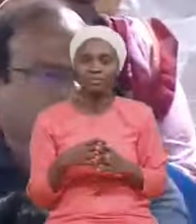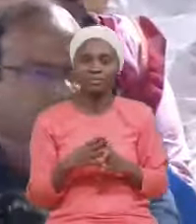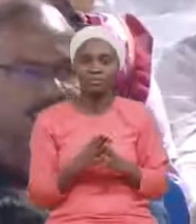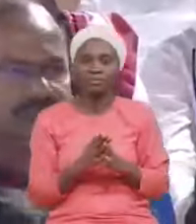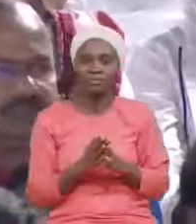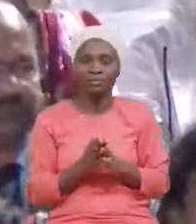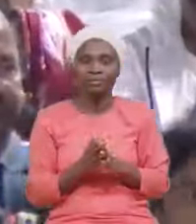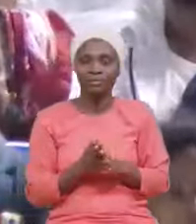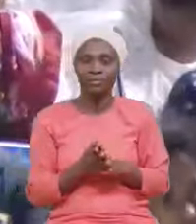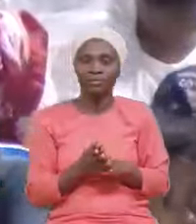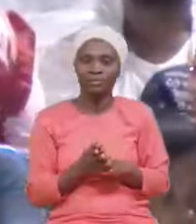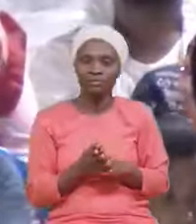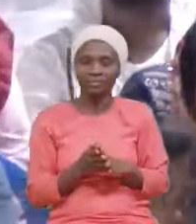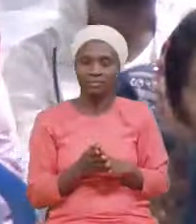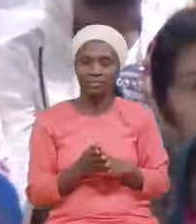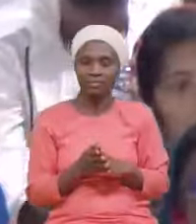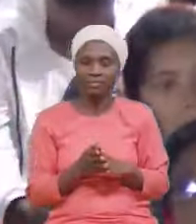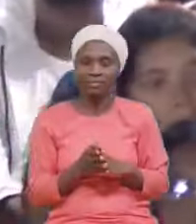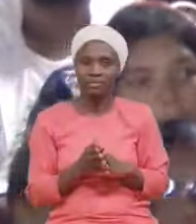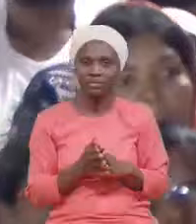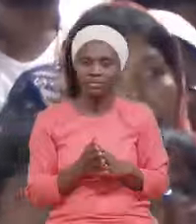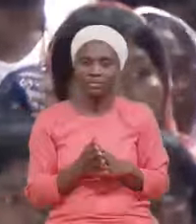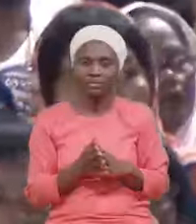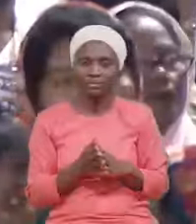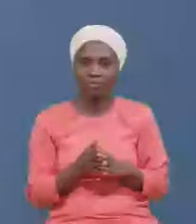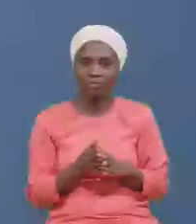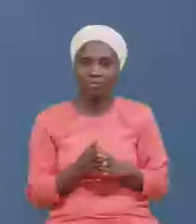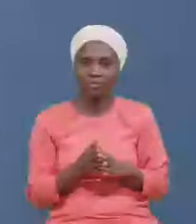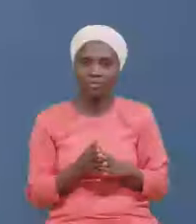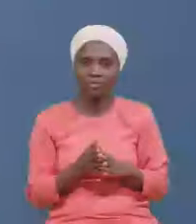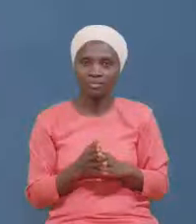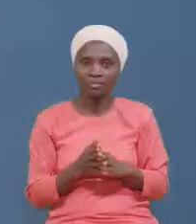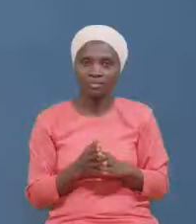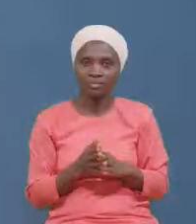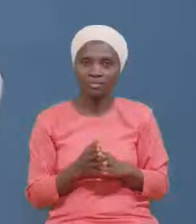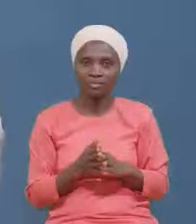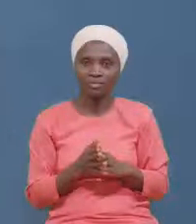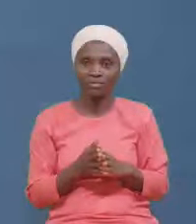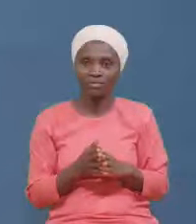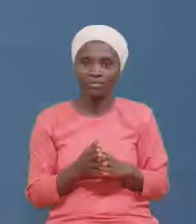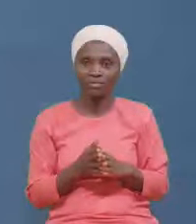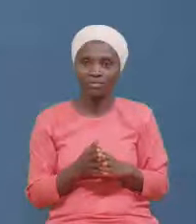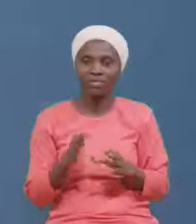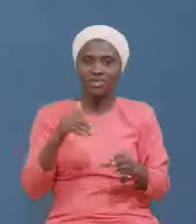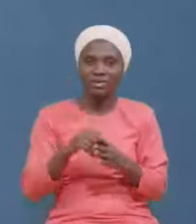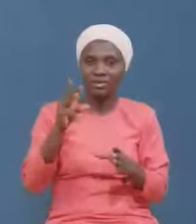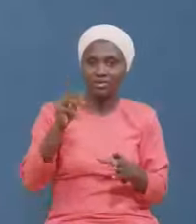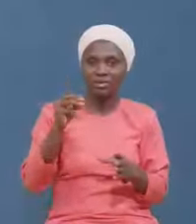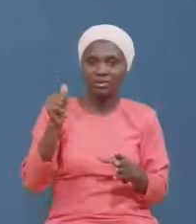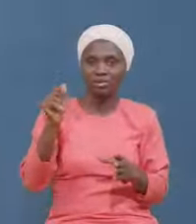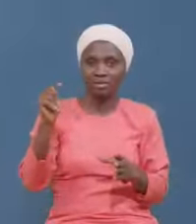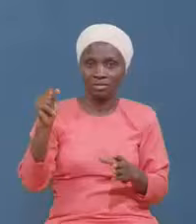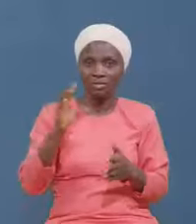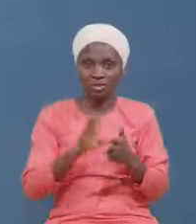నేడు రేపు నిరంతరము మార్పు లేకుండా బాగు చేయగలవాడను నీ యొద్దకు వస్తున్నాను అంటున్నాడు. Look at Matthew chapter 8. మత్తయి